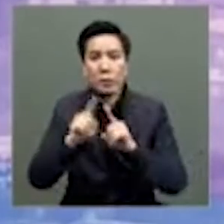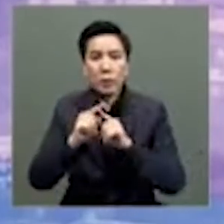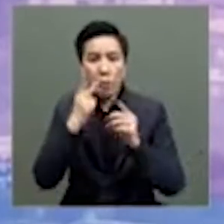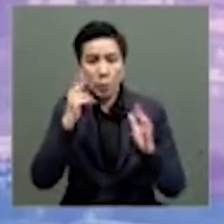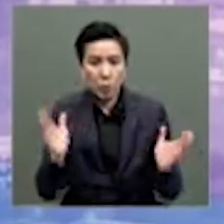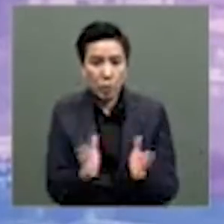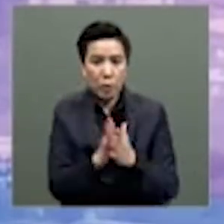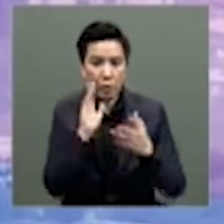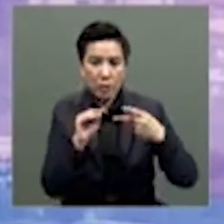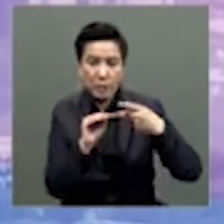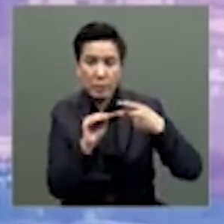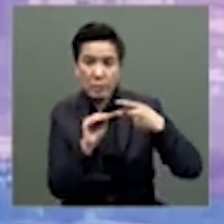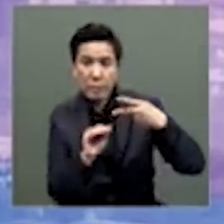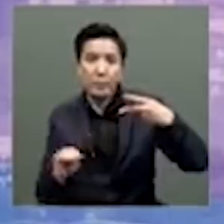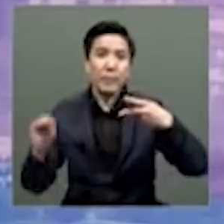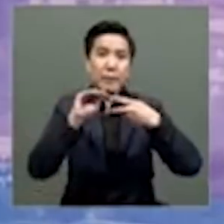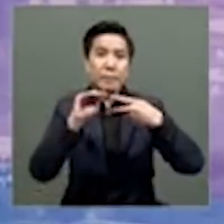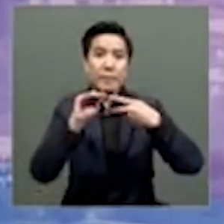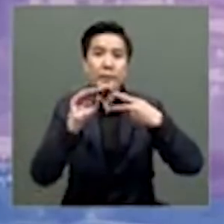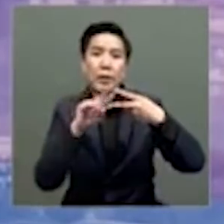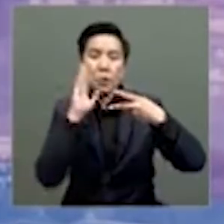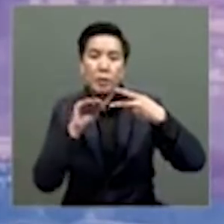จจะต้องยกระดับขึ้นมา